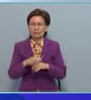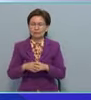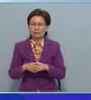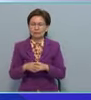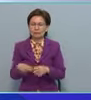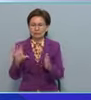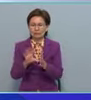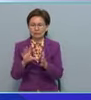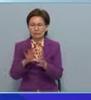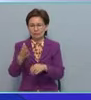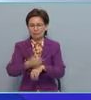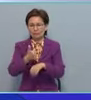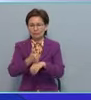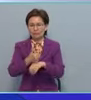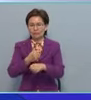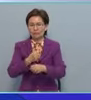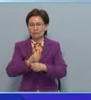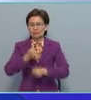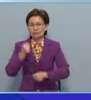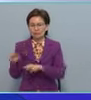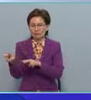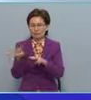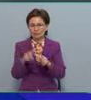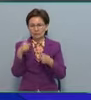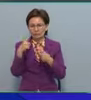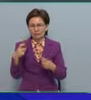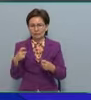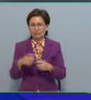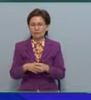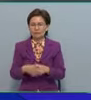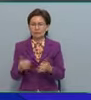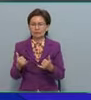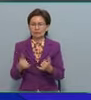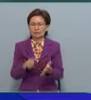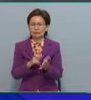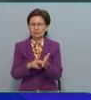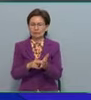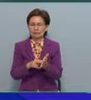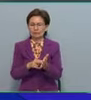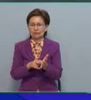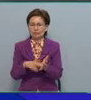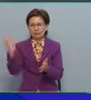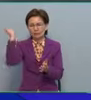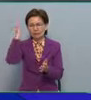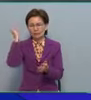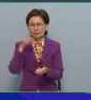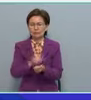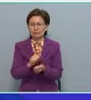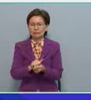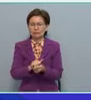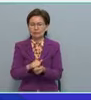басқармасы тарапынан қатаң бақылауға алынғанын мәлімдеймін. Әзірге теміржол тұйықтарында көмір жеткілікті, сондықтан мамандар